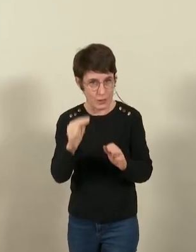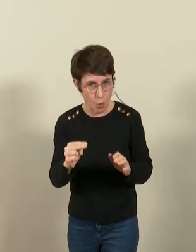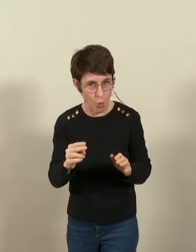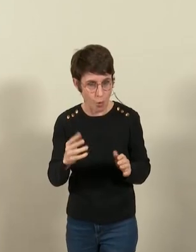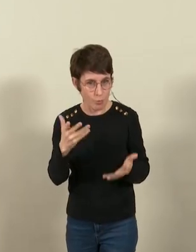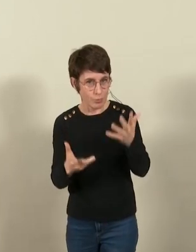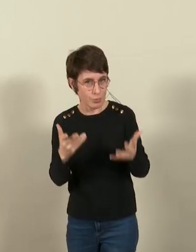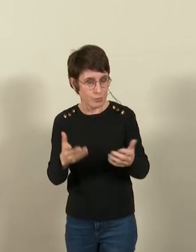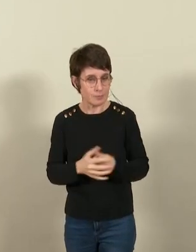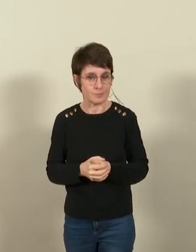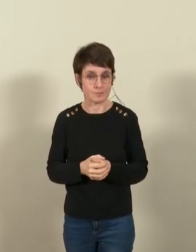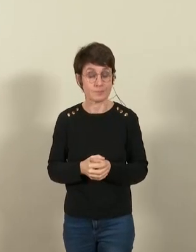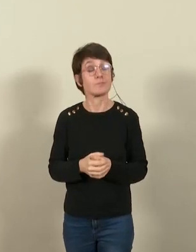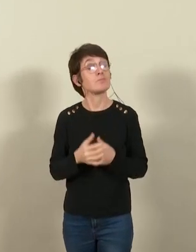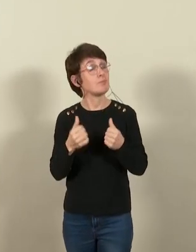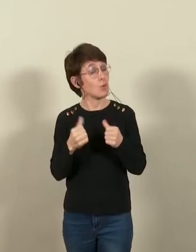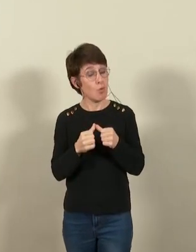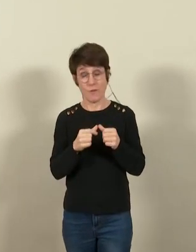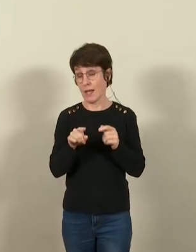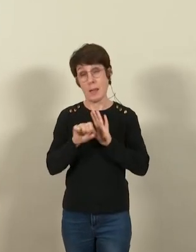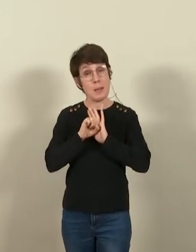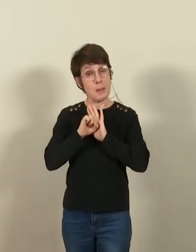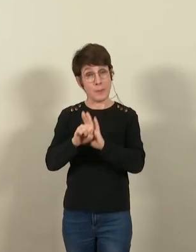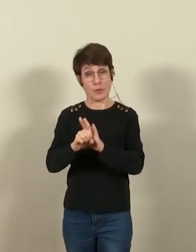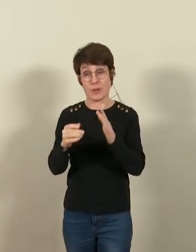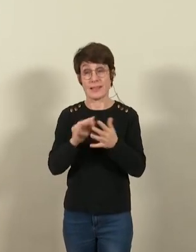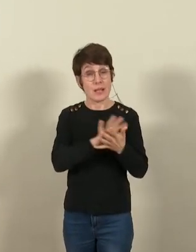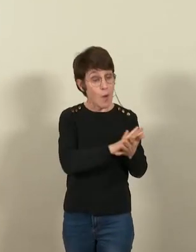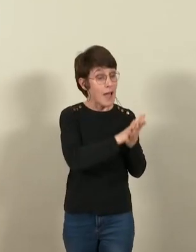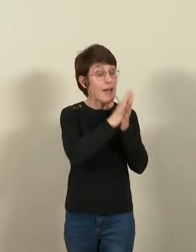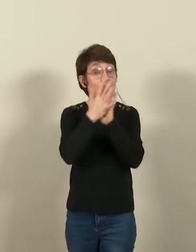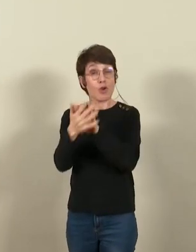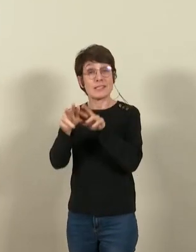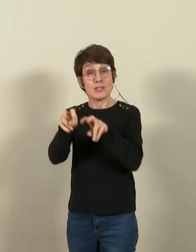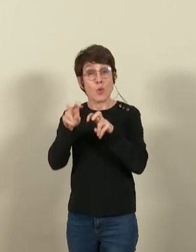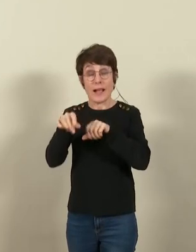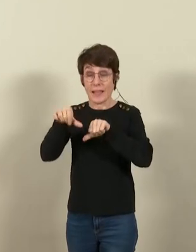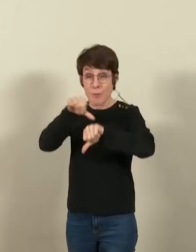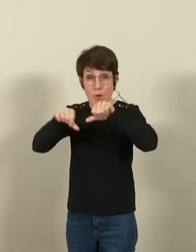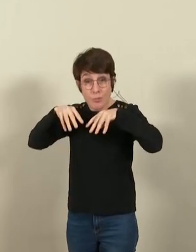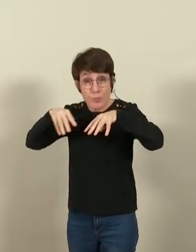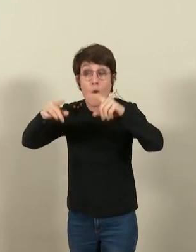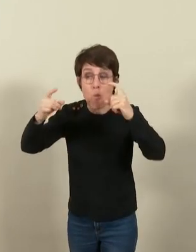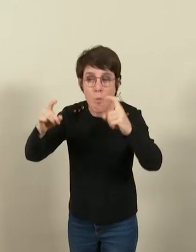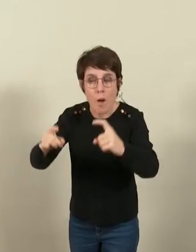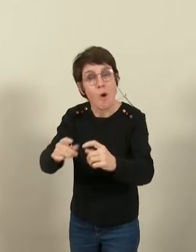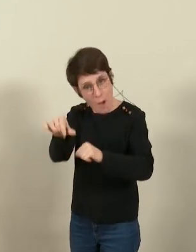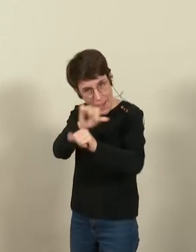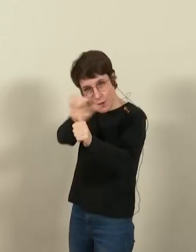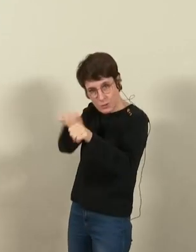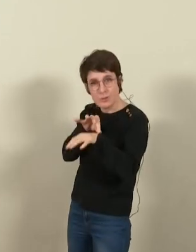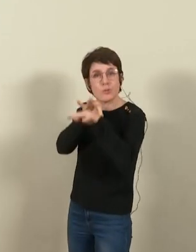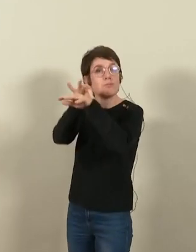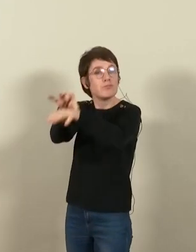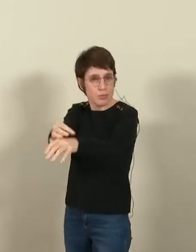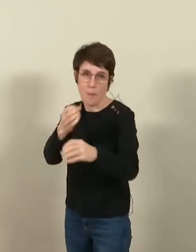non ce qu'il faut prioritairement c'est défendre la transition agricole vers moins de pesticides tout en accomagnant mieux nos agriculteurs sur ce point